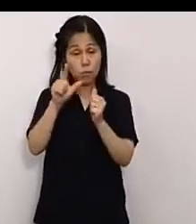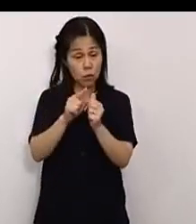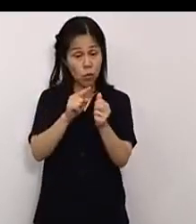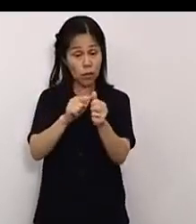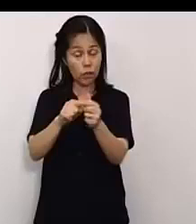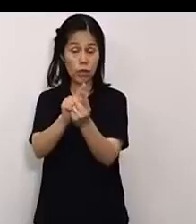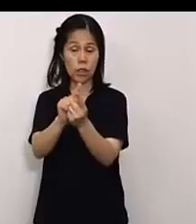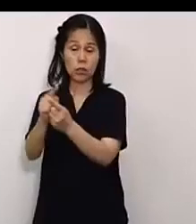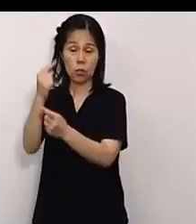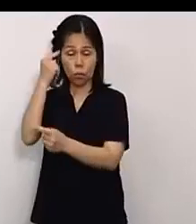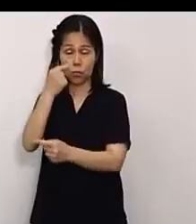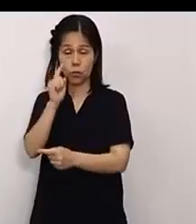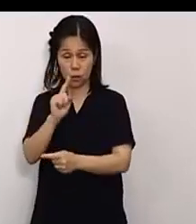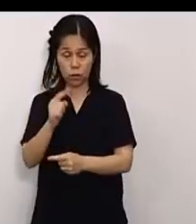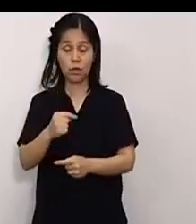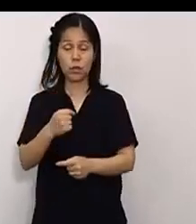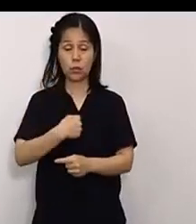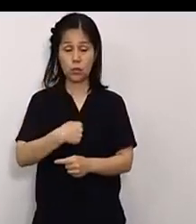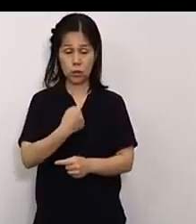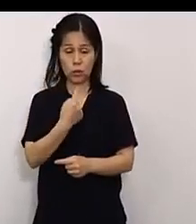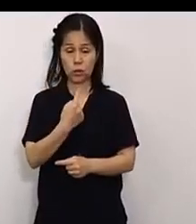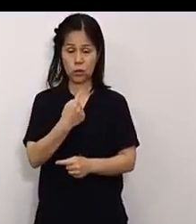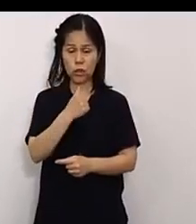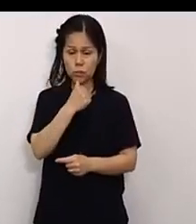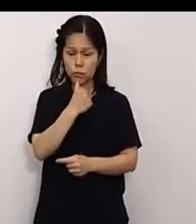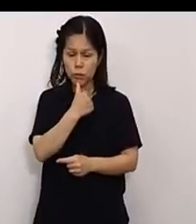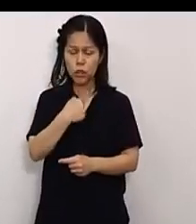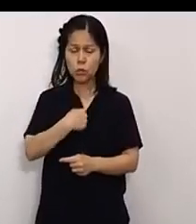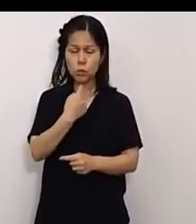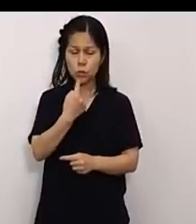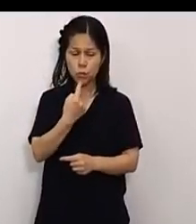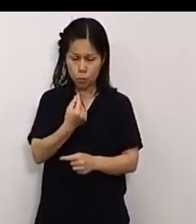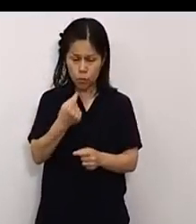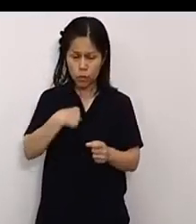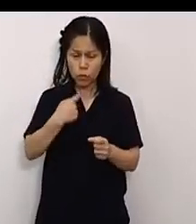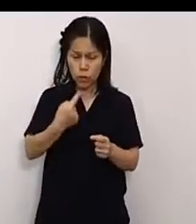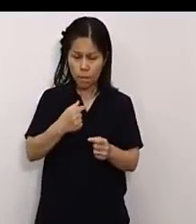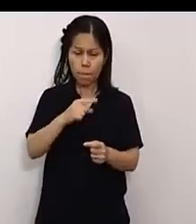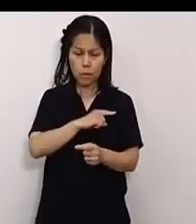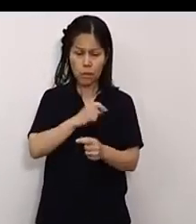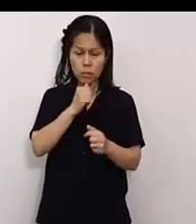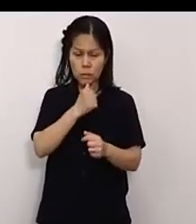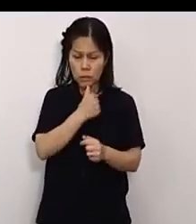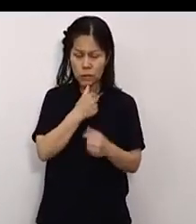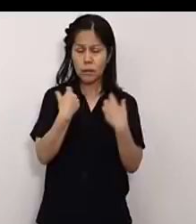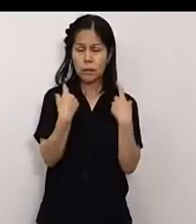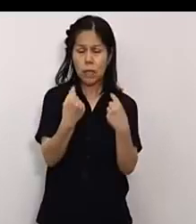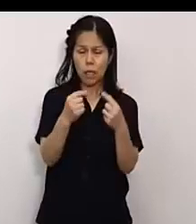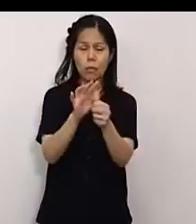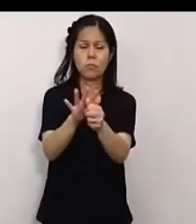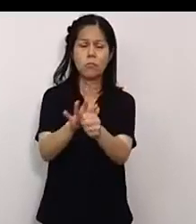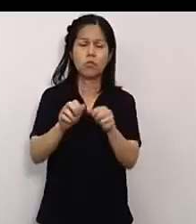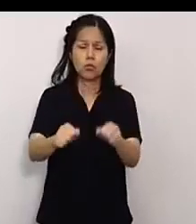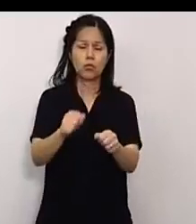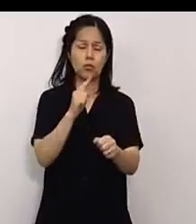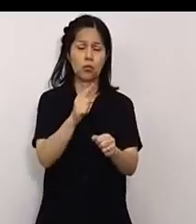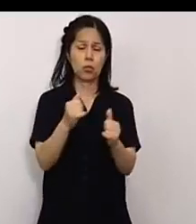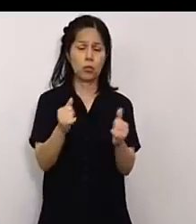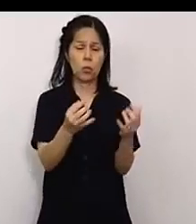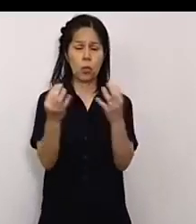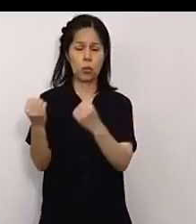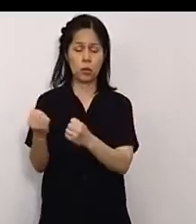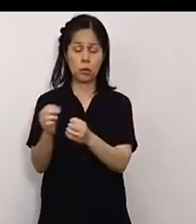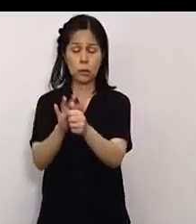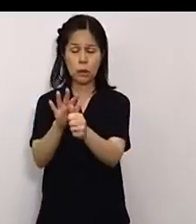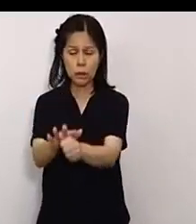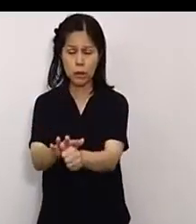思うのは、皆さんそのご自身が本当に貧困に陥るような状態の中で人助けをされてるんですよね。で、人助けをする人が苦しい思いを